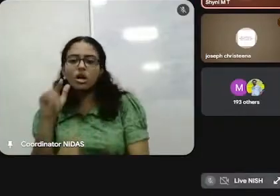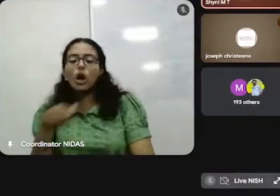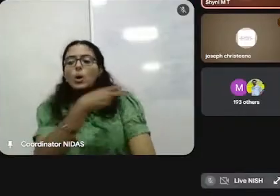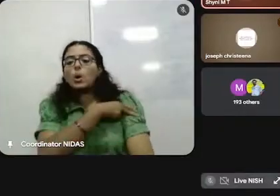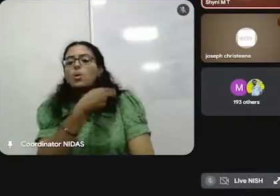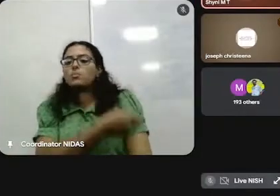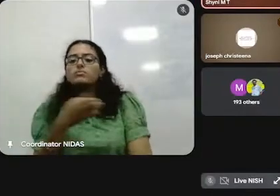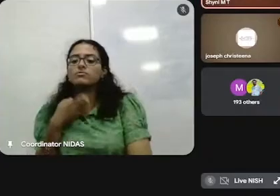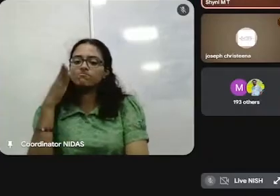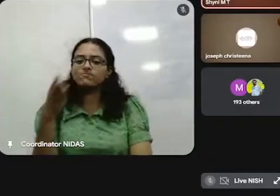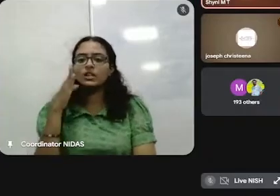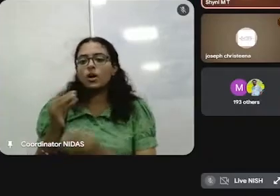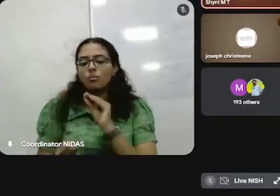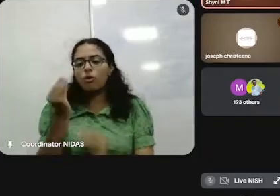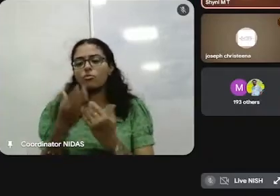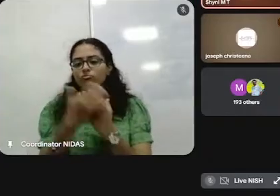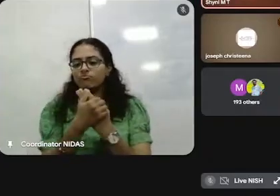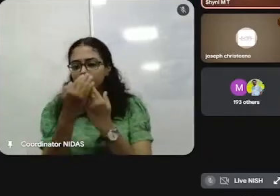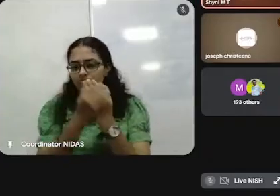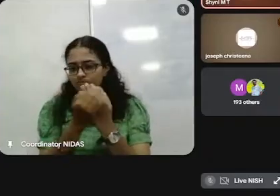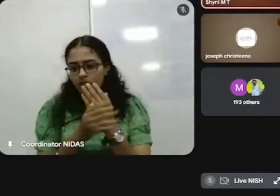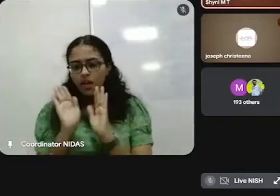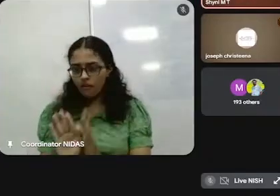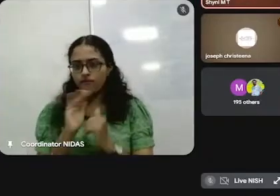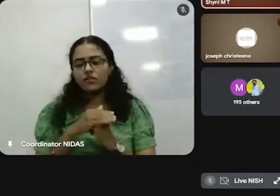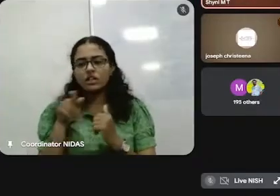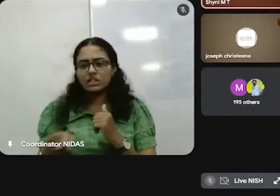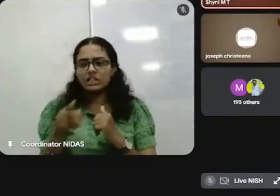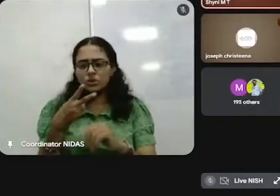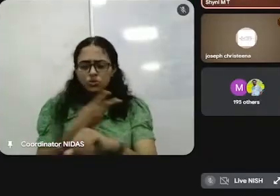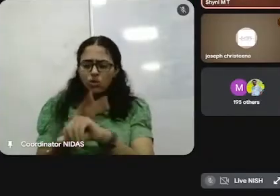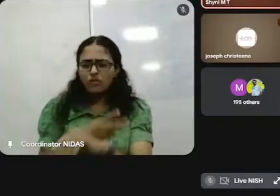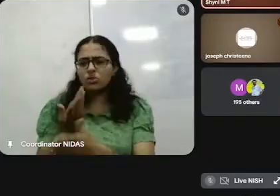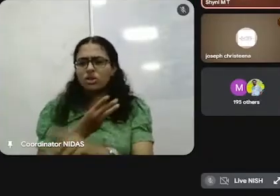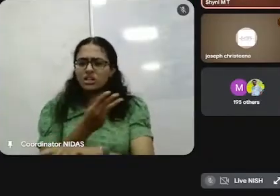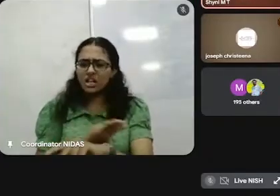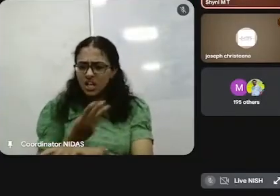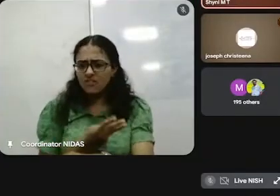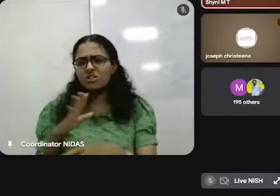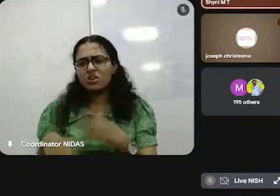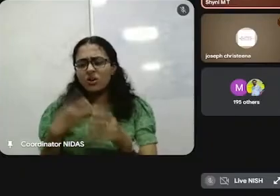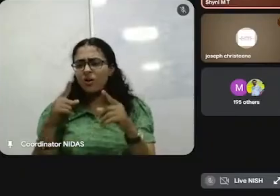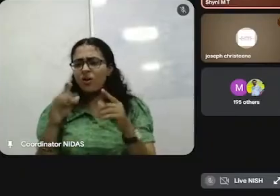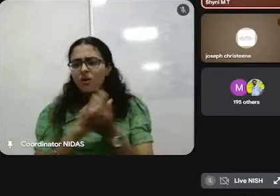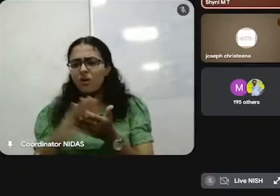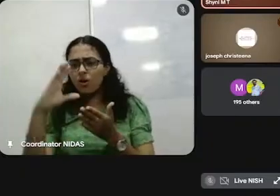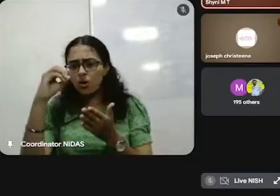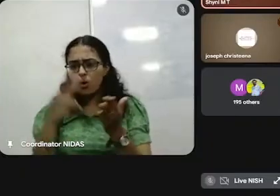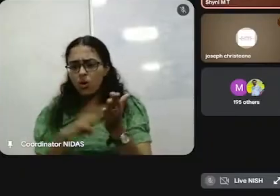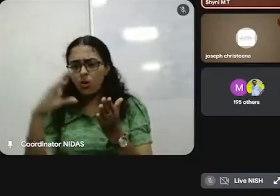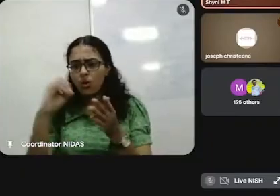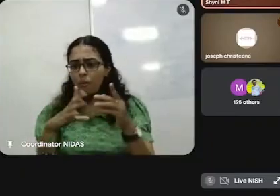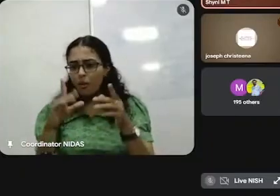ട്രീറ്റ്മെന്റ്സ് അവൈലബിൾ ആണ്. അപ്പം എത്രയും പെട്ടെന്ന് ഇത്രയും ഒരു 2 hours 3 hours ത്രോംബോലൈസിസ് എന്ന് പറഞ്ഞ ട്രീറ്റ്മെന്റ്